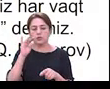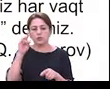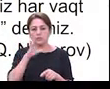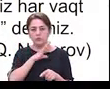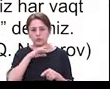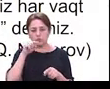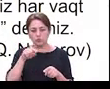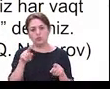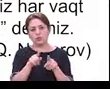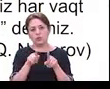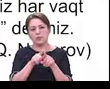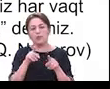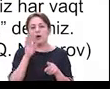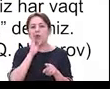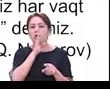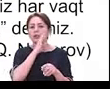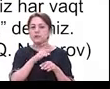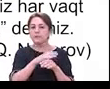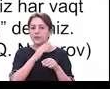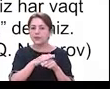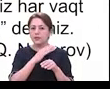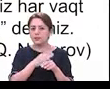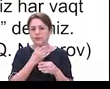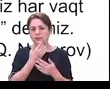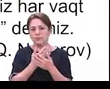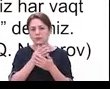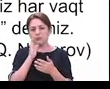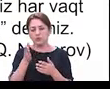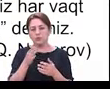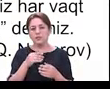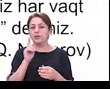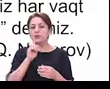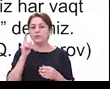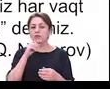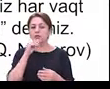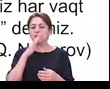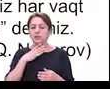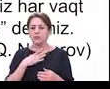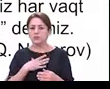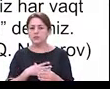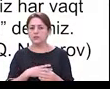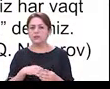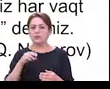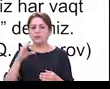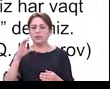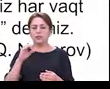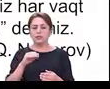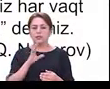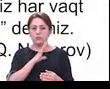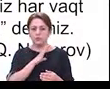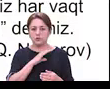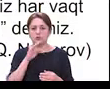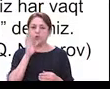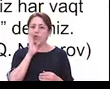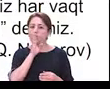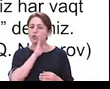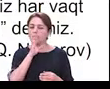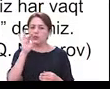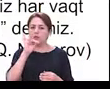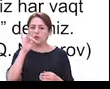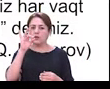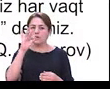ona mehri timsol. Nimaiki chidamli, sabr toqatli bo'lsa, ona irodasi